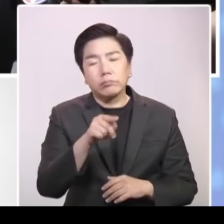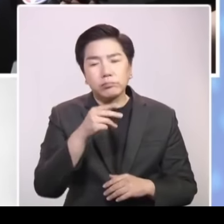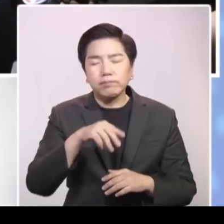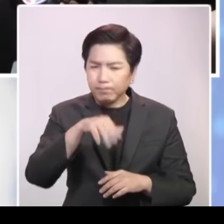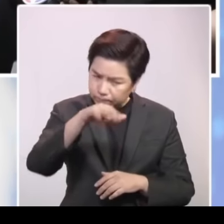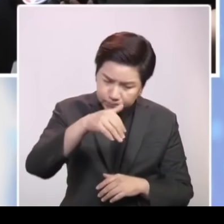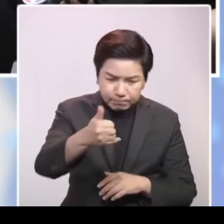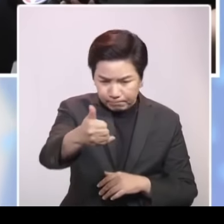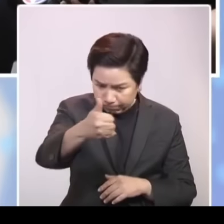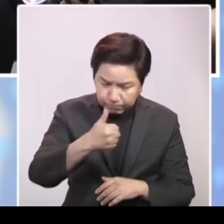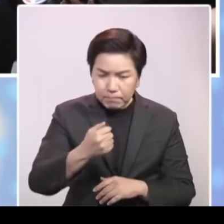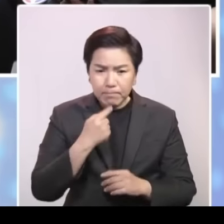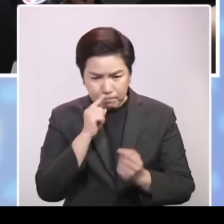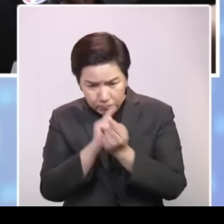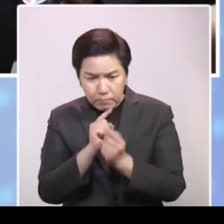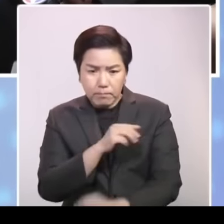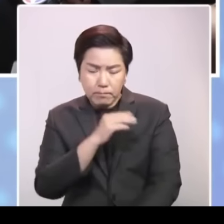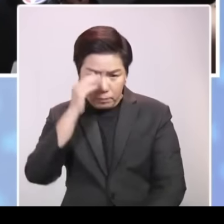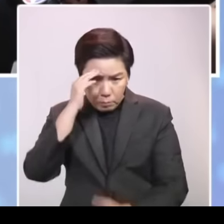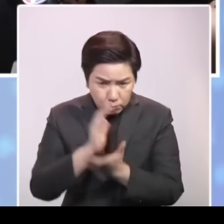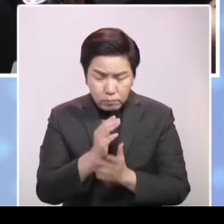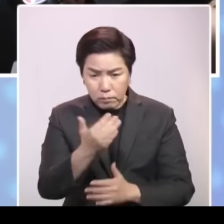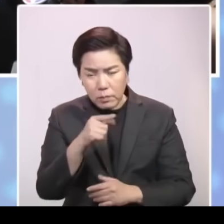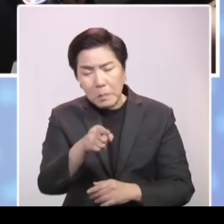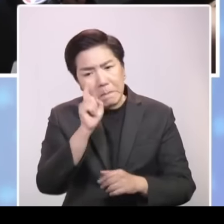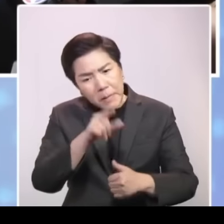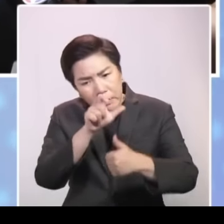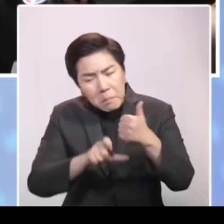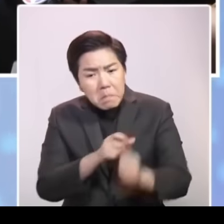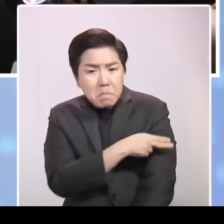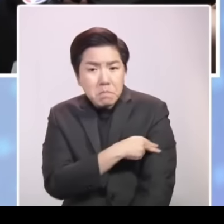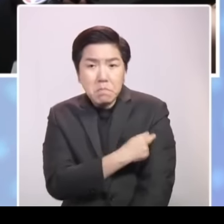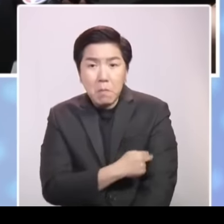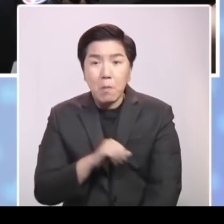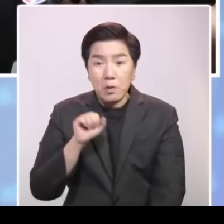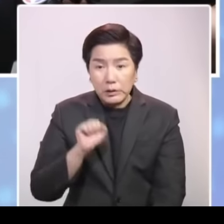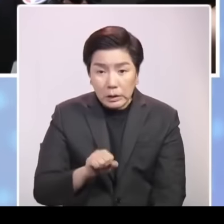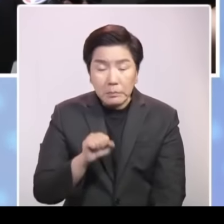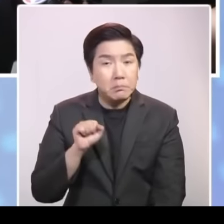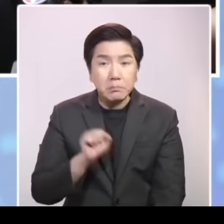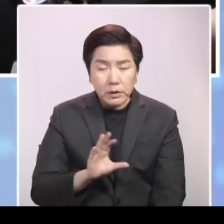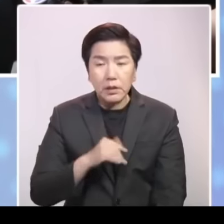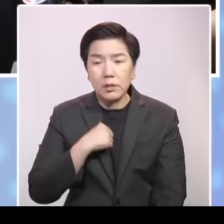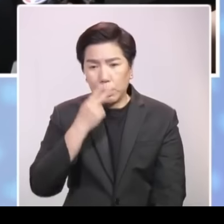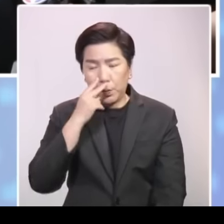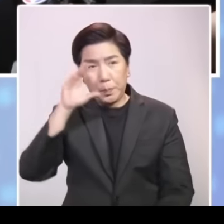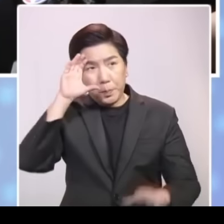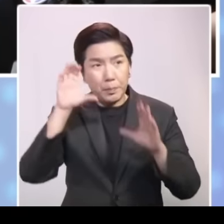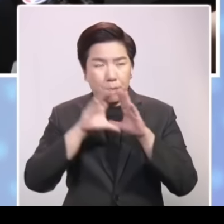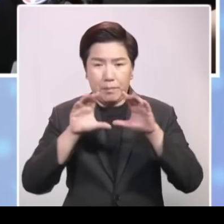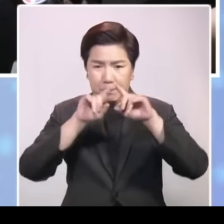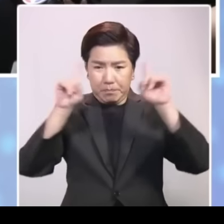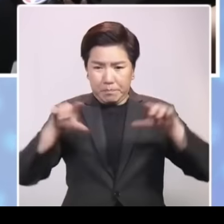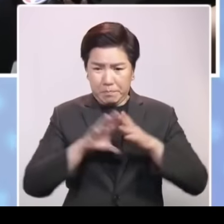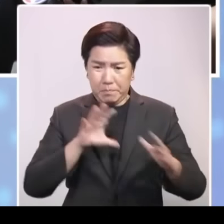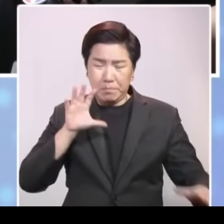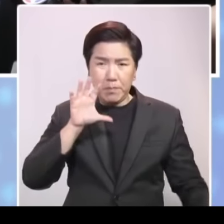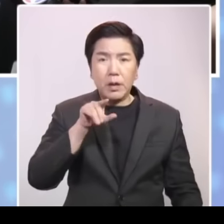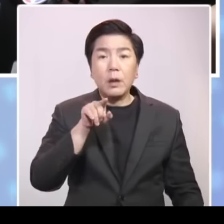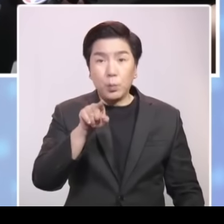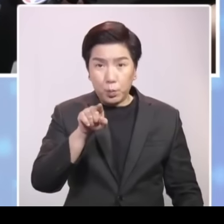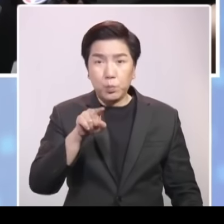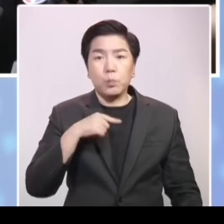แสดงตนต่อเจ้าพนักงานนะว่าคุณเป็นหมอหรือไม่เป็นหมอเพราะอะไรครับเพราะว่าสิ่งที่ปรากฏอยู่ในภาพสื่อนั้นเนี่ยก็พบว่า